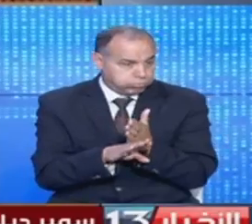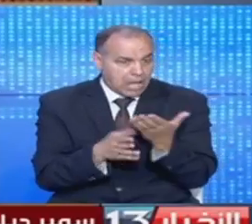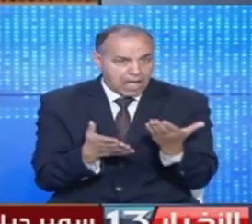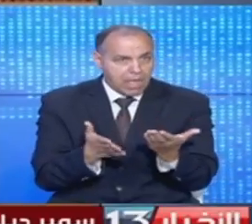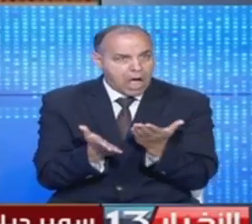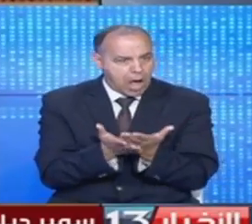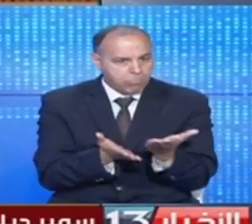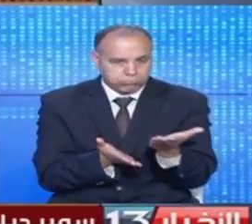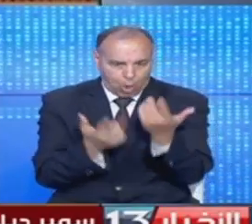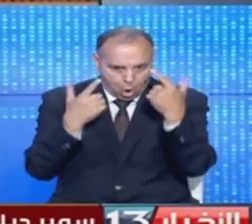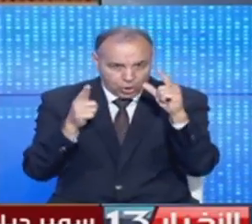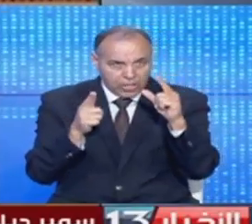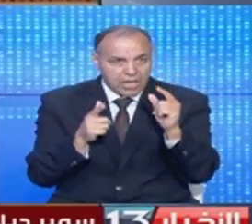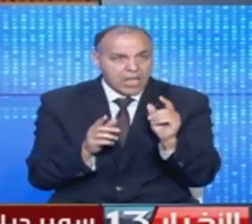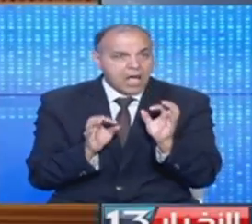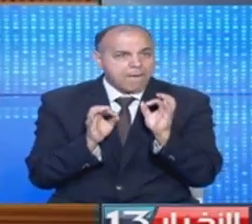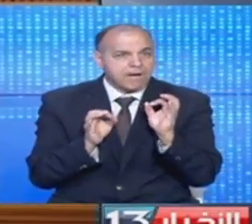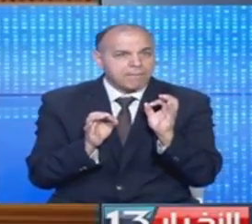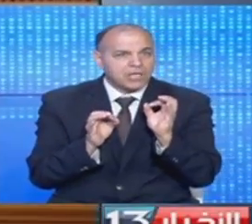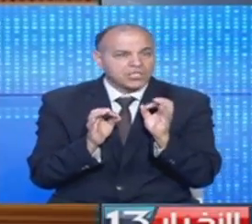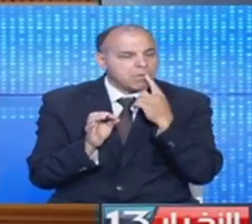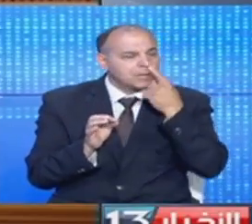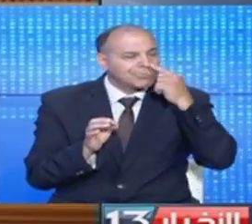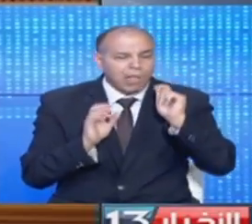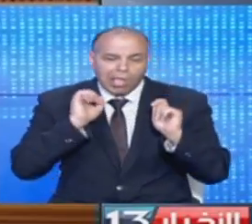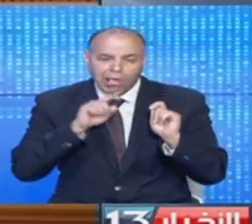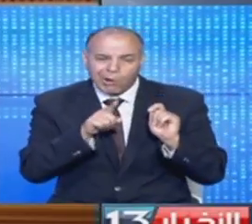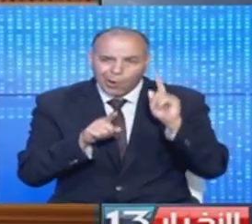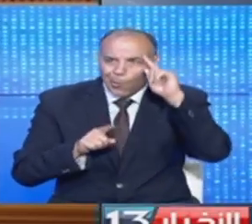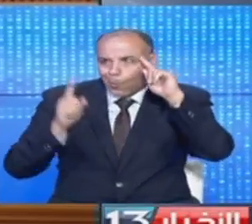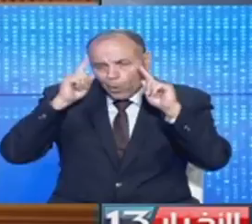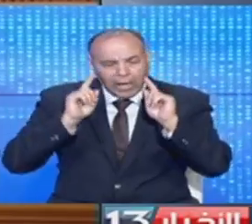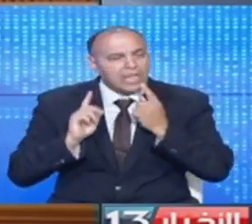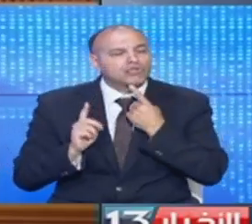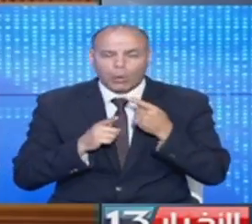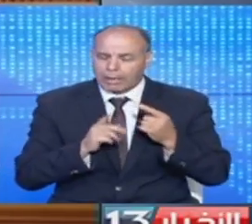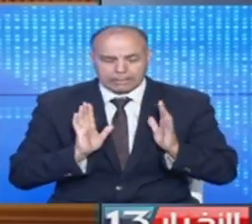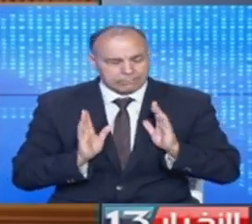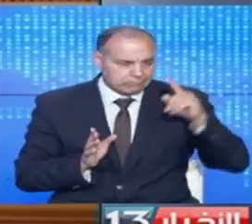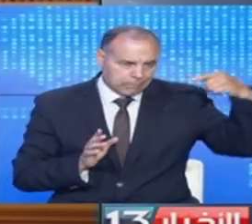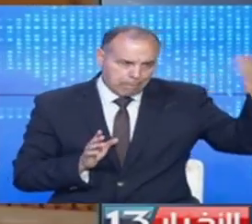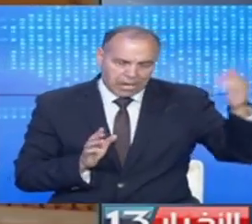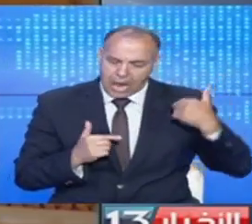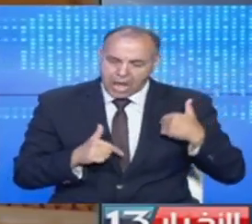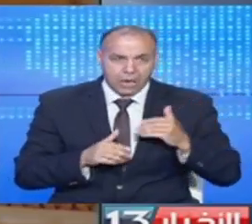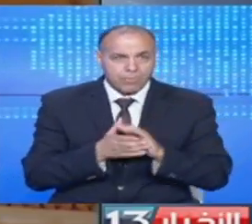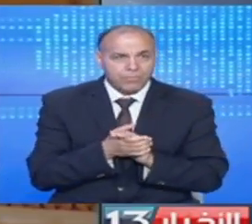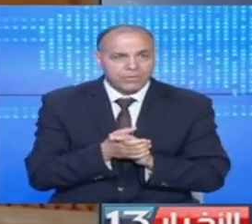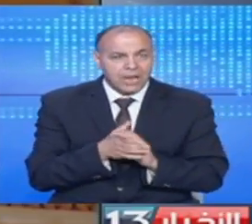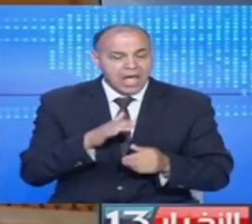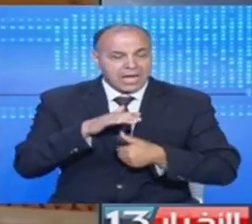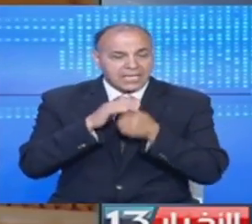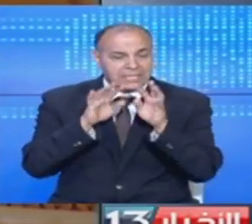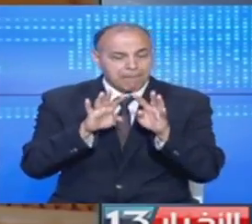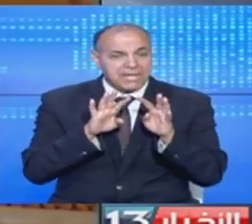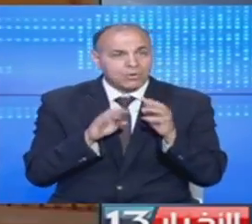هذا حقه هو وحر فيه، ولكن ما ثماش اشتراطات في بداية الجلسة، كل واحد عنده شهوة، اللي عنده شهوة يعملها في عشاه. إذا كان سيد رئيس